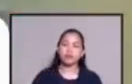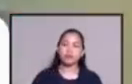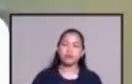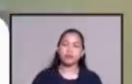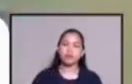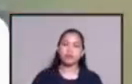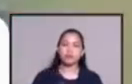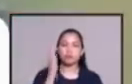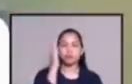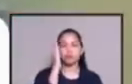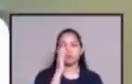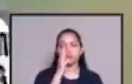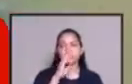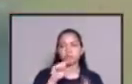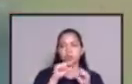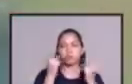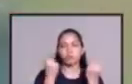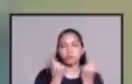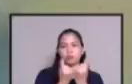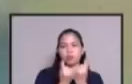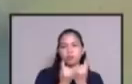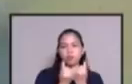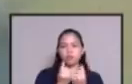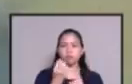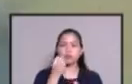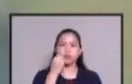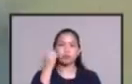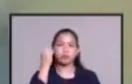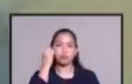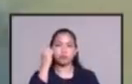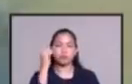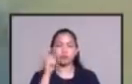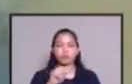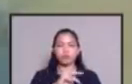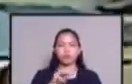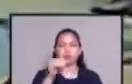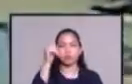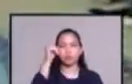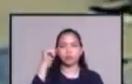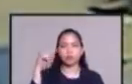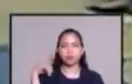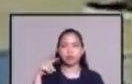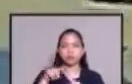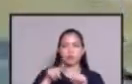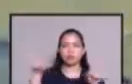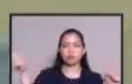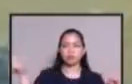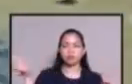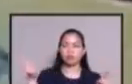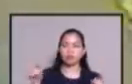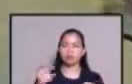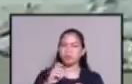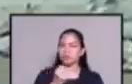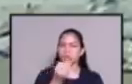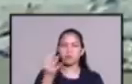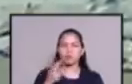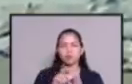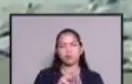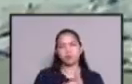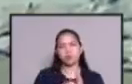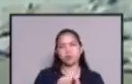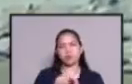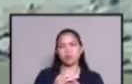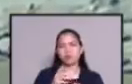Bandang tanghali nakauwi ang grupong ito sa inuupahan nilang bahay sa Tondo, Maynila kahapon. Pero makalipas lang ang ilang minuto, isa-isa